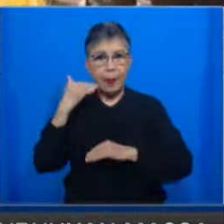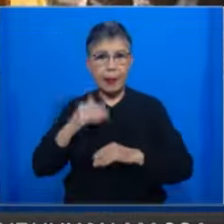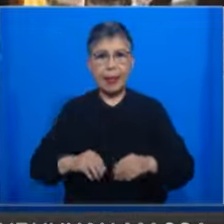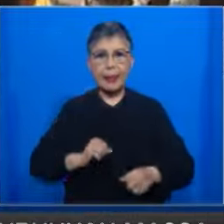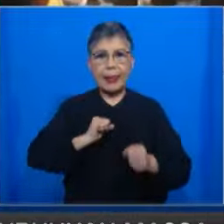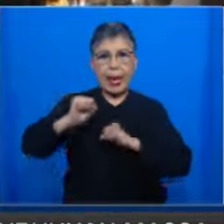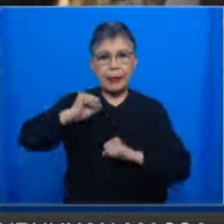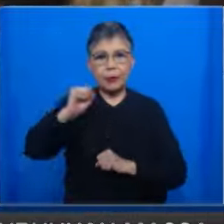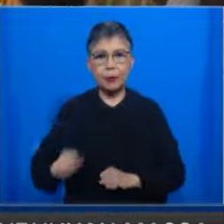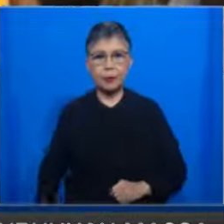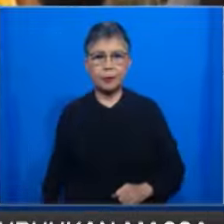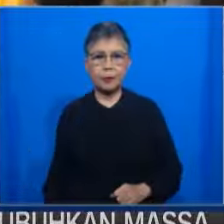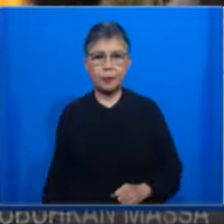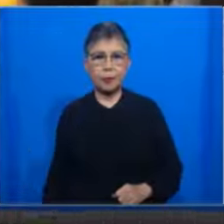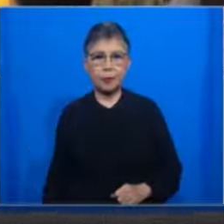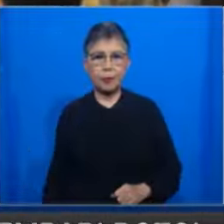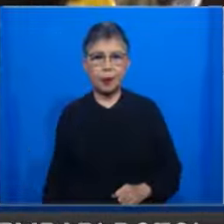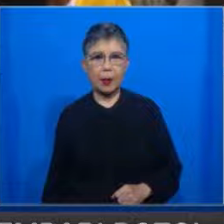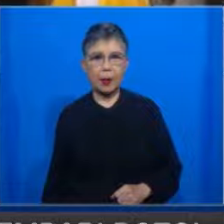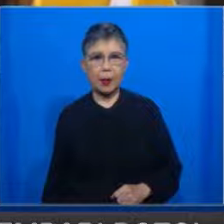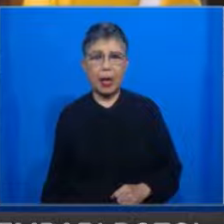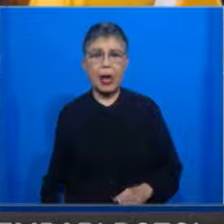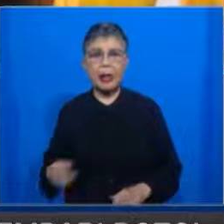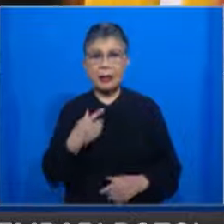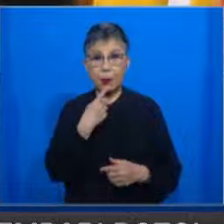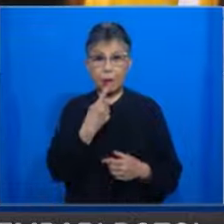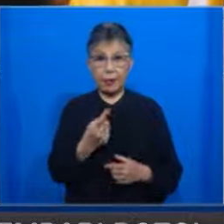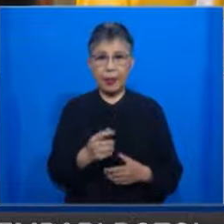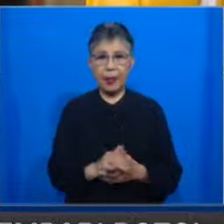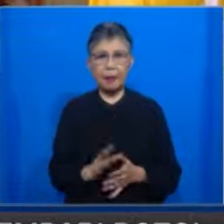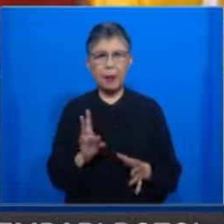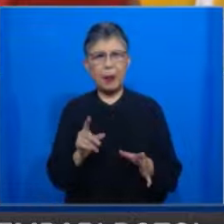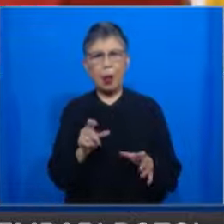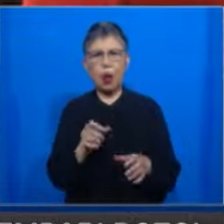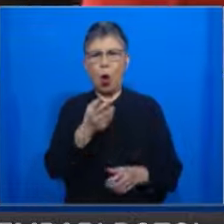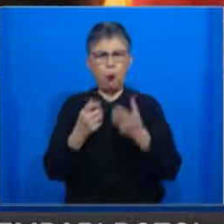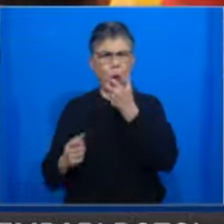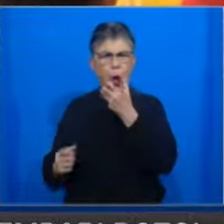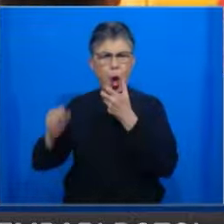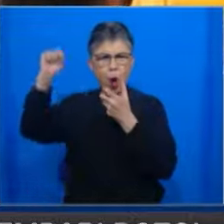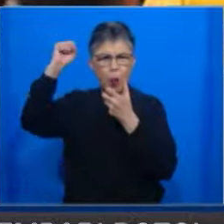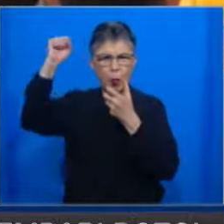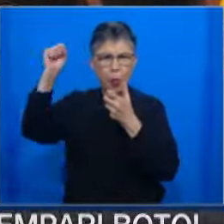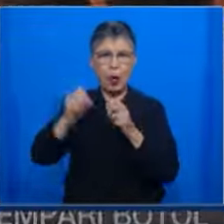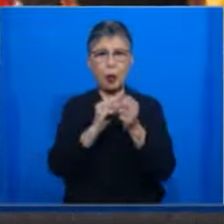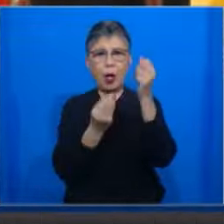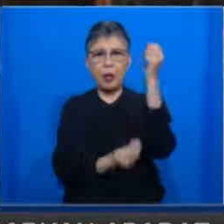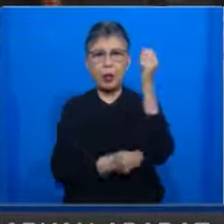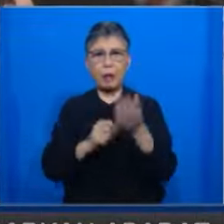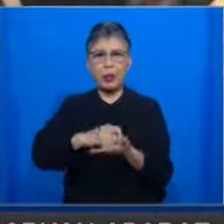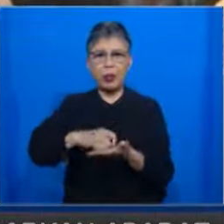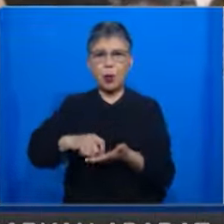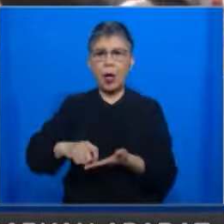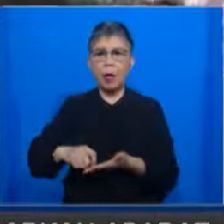aksi ini sendiri. Nah, tapi Beni, kalau misalnya saya bisa sampaikan lagi, beberapa orasi yang disampaikan oleh perwakilan mahasiswa,